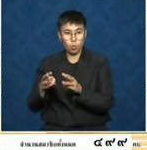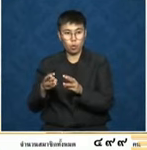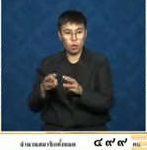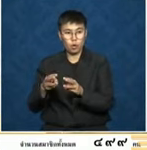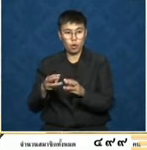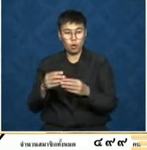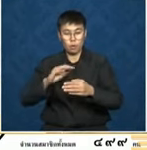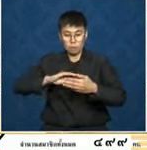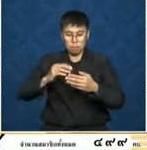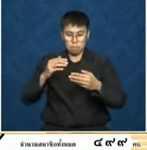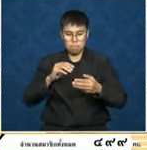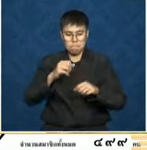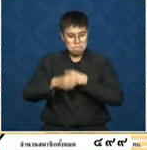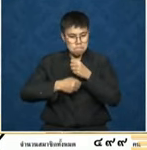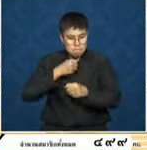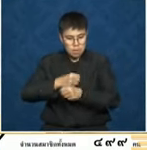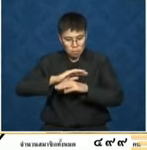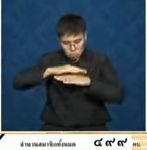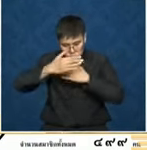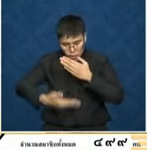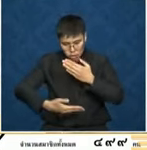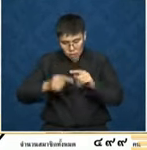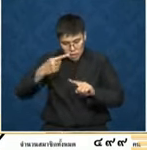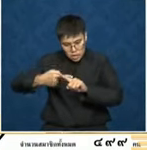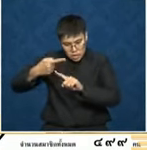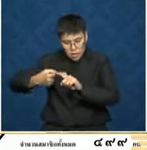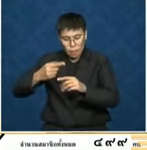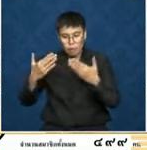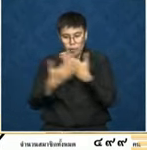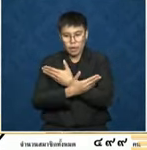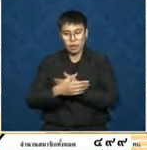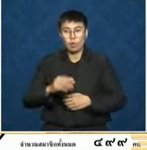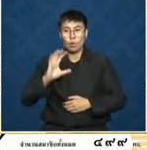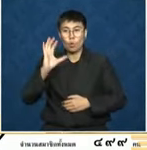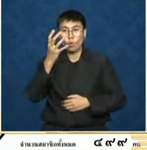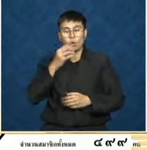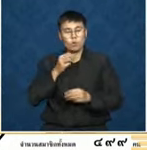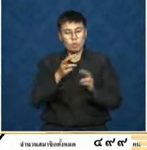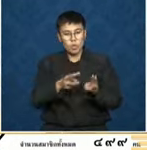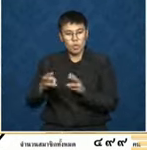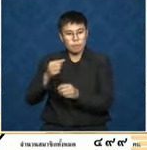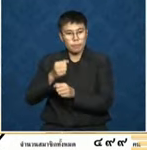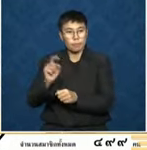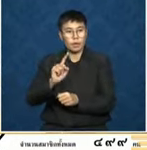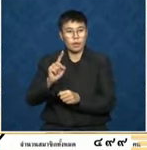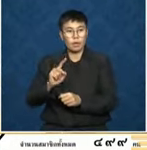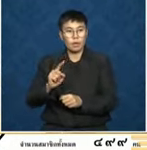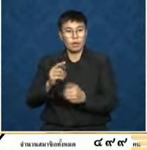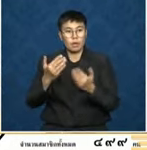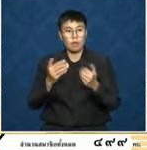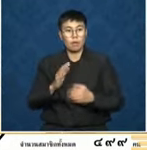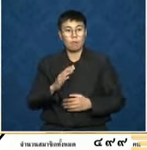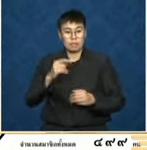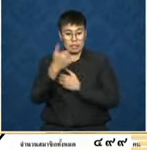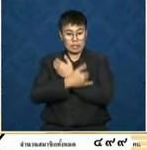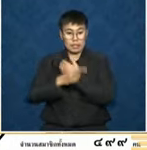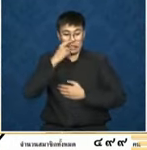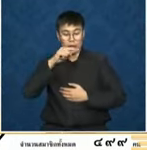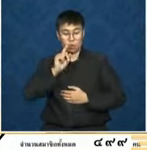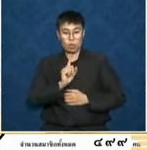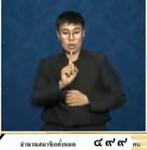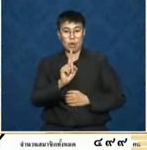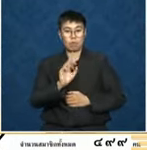ปฏิทินงบประมาณอย่างไรนะครับประเด็นแรกก็ต้องศึกษานะครับว่าในทั่วโลกเขาทำกันยังไงนะครับเราไม่ได้อยู่คนเดียวในโลกใบนี้นะครับเรามีค้าขายกับต่